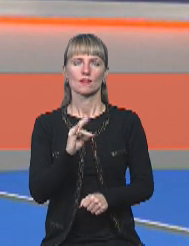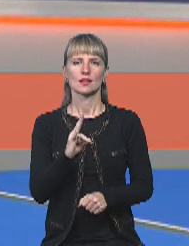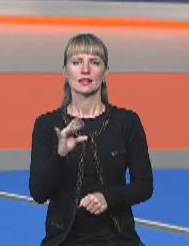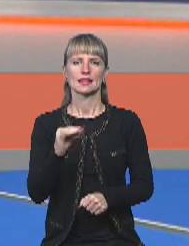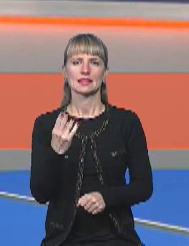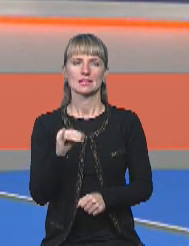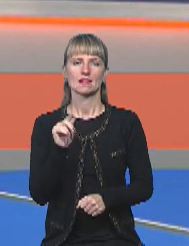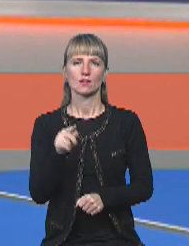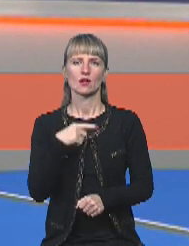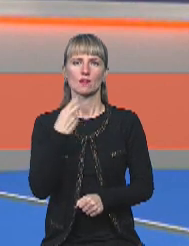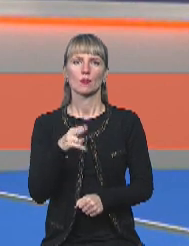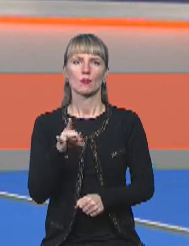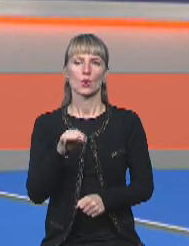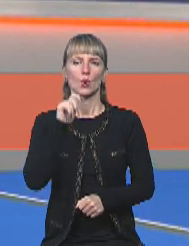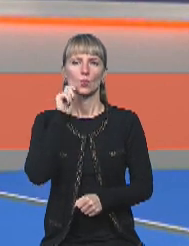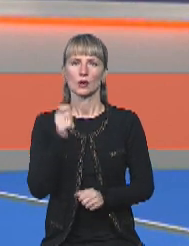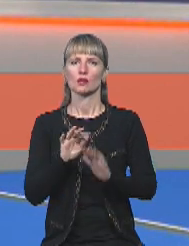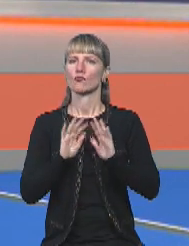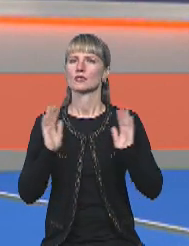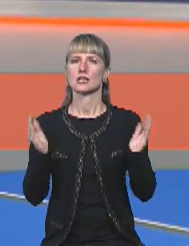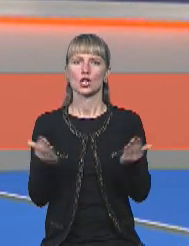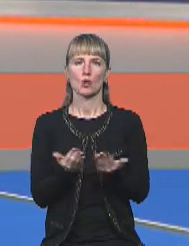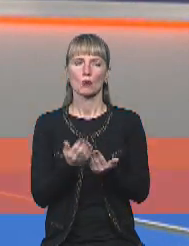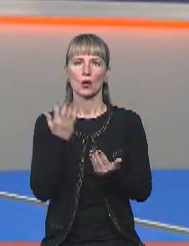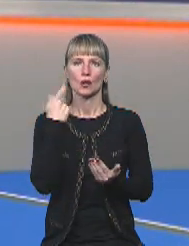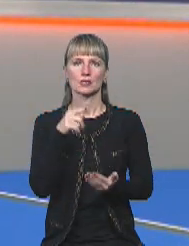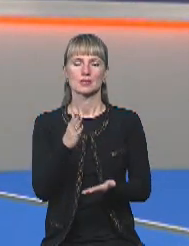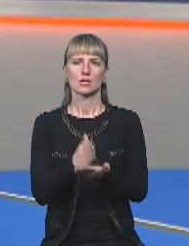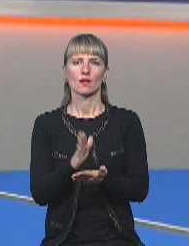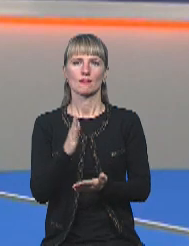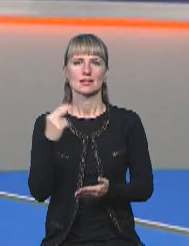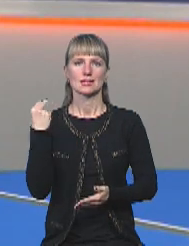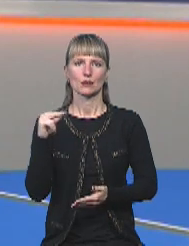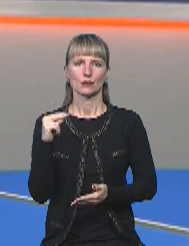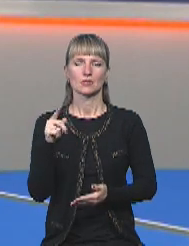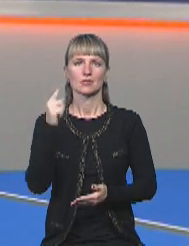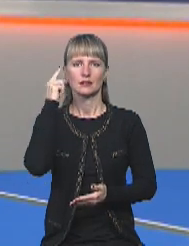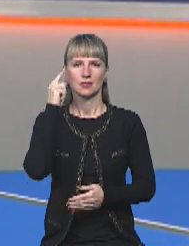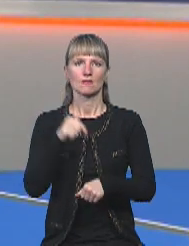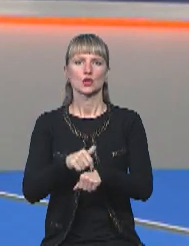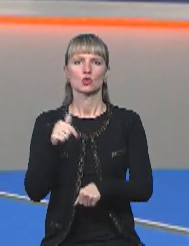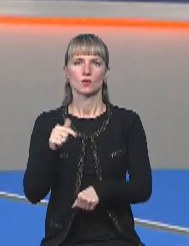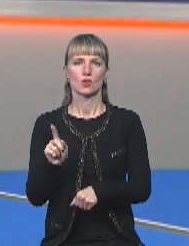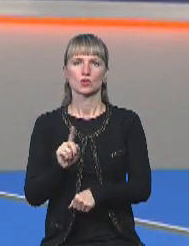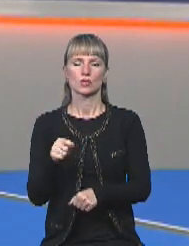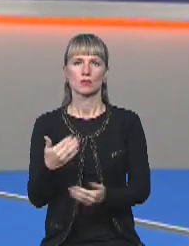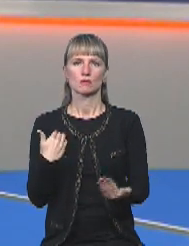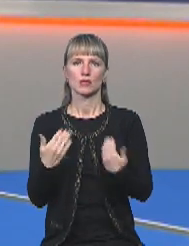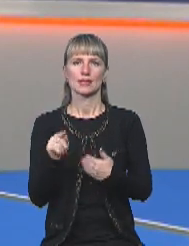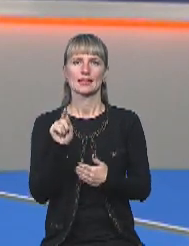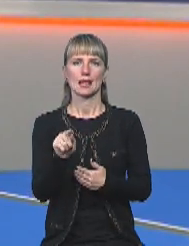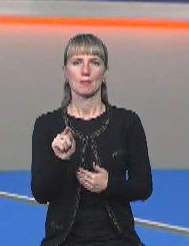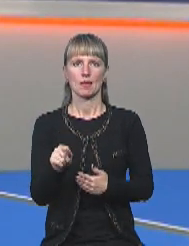вони говорили про Україну в цілому. А коли ти знаходишся в Запоріжжі, ти відчуваєш, що це торкається